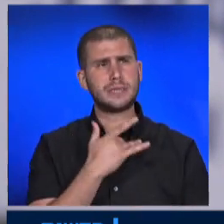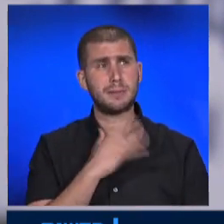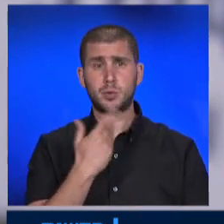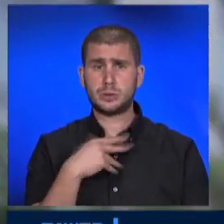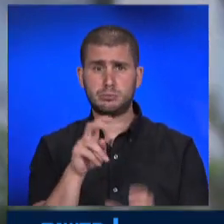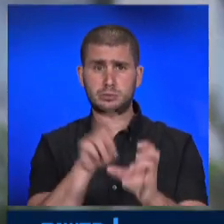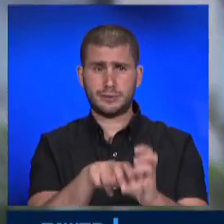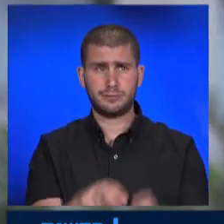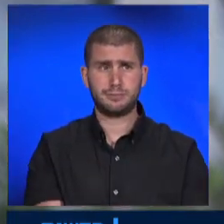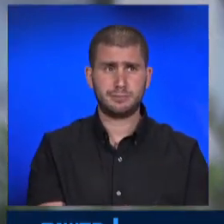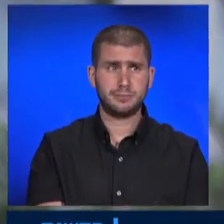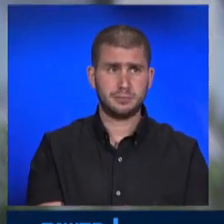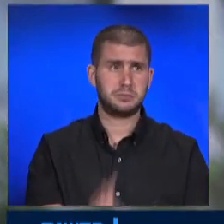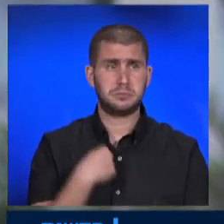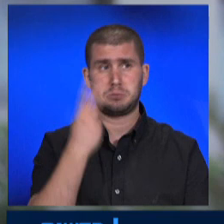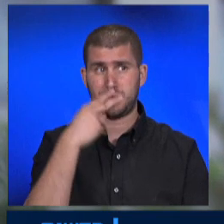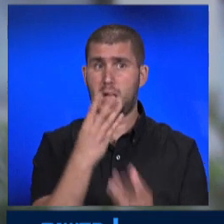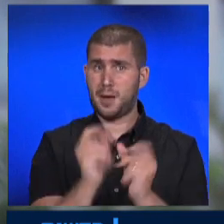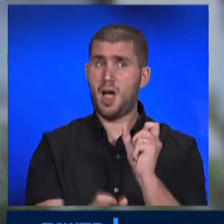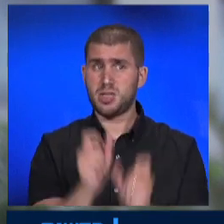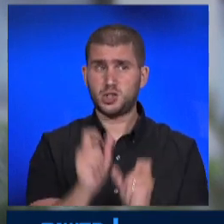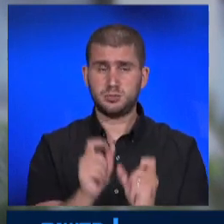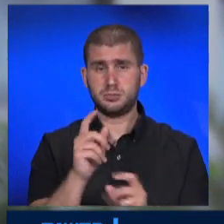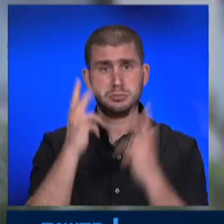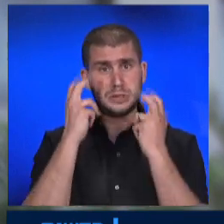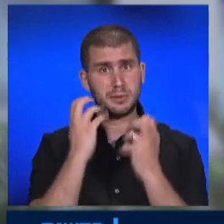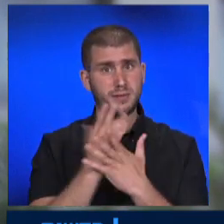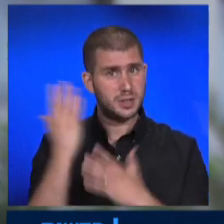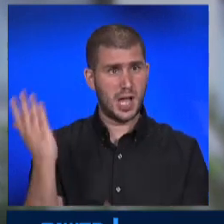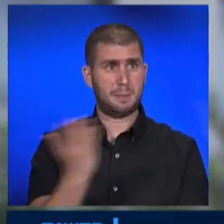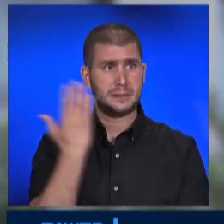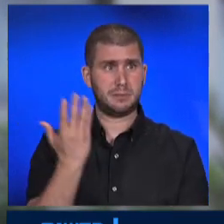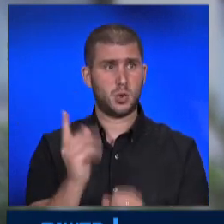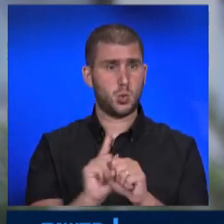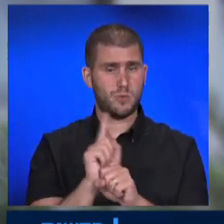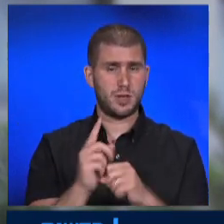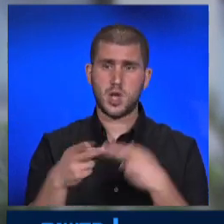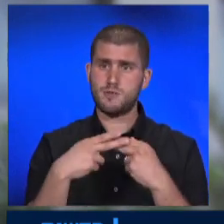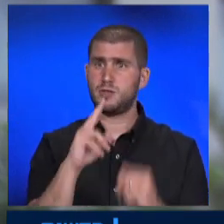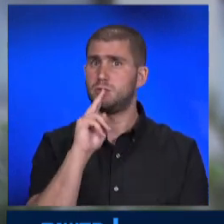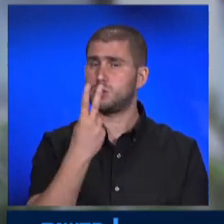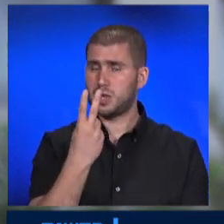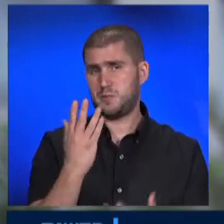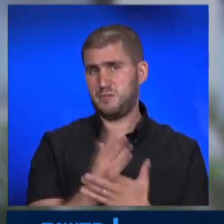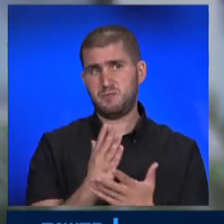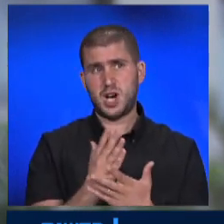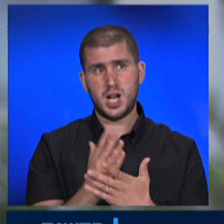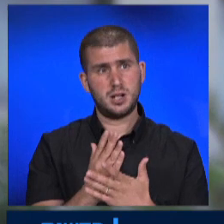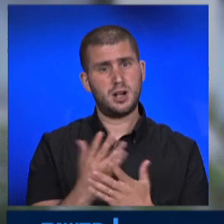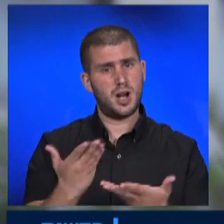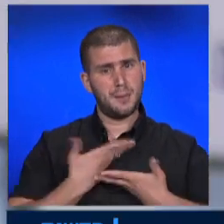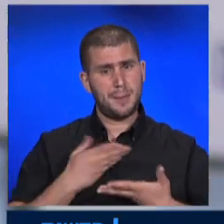רוצה להצטרף. אני מבין שהרבה מאוד אנשים מצפים בכבר תקופות של קרוב לשנתיים לקבל